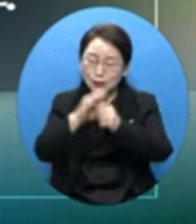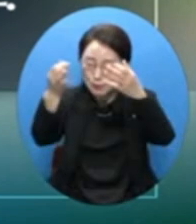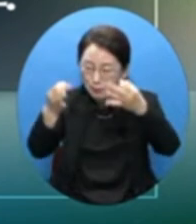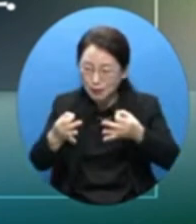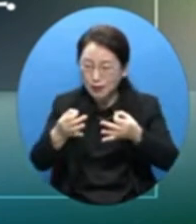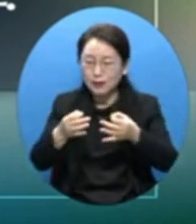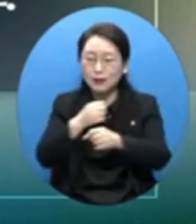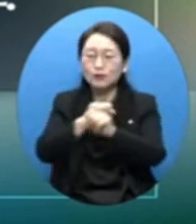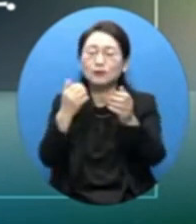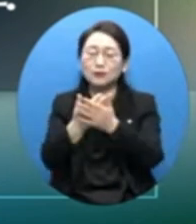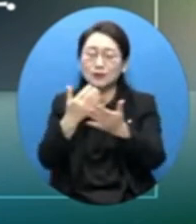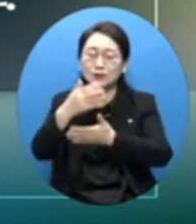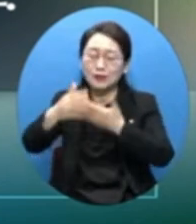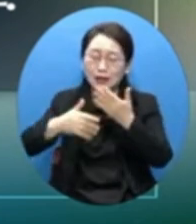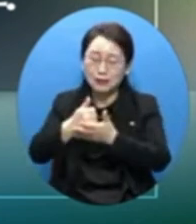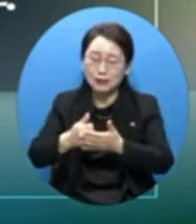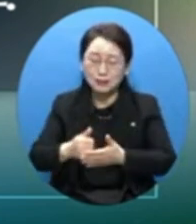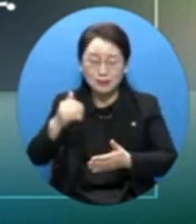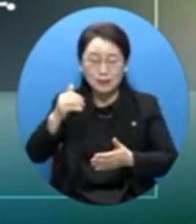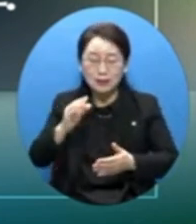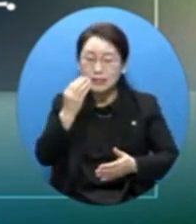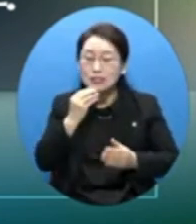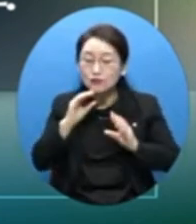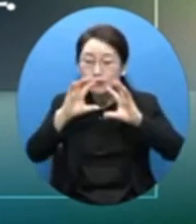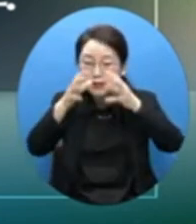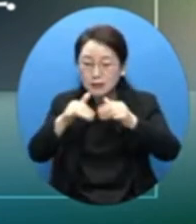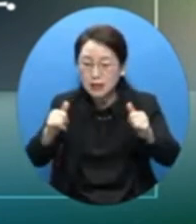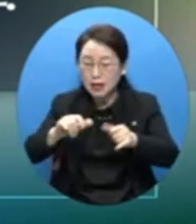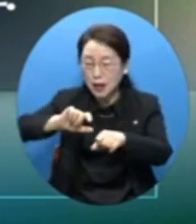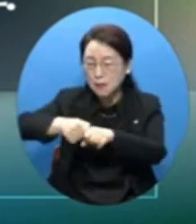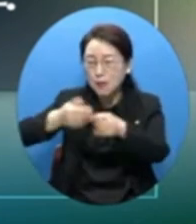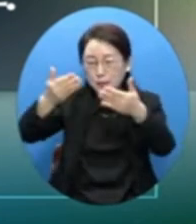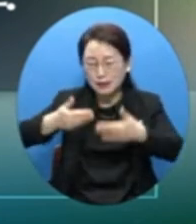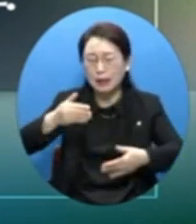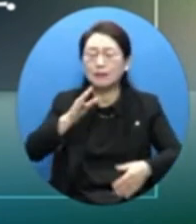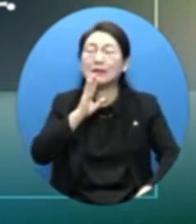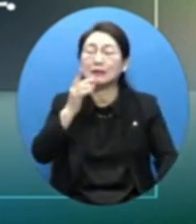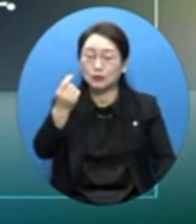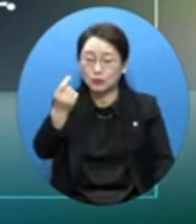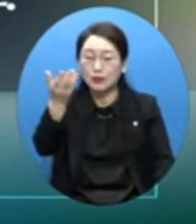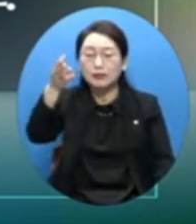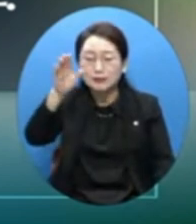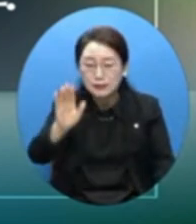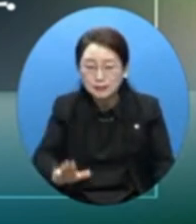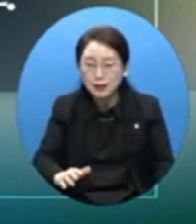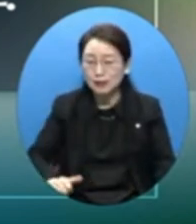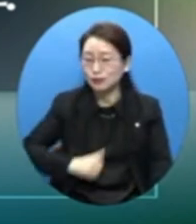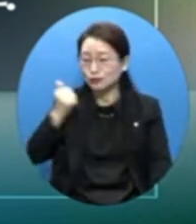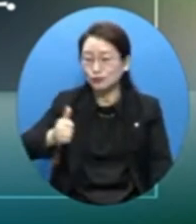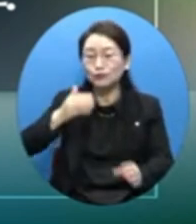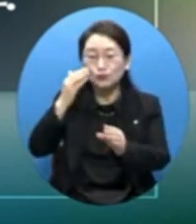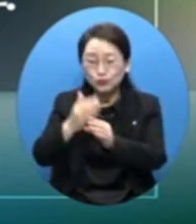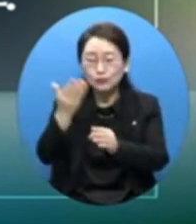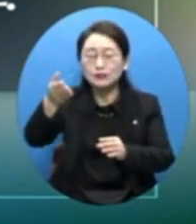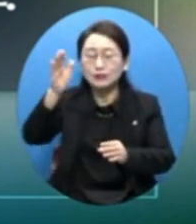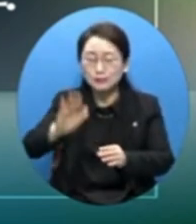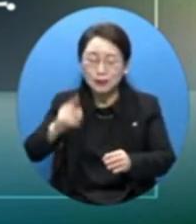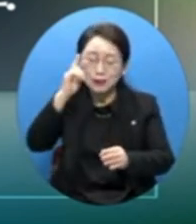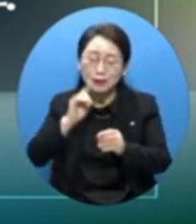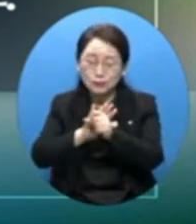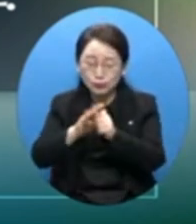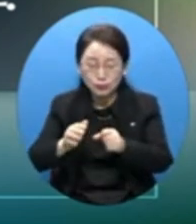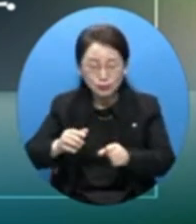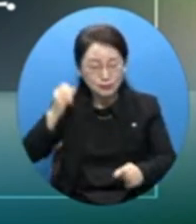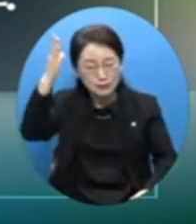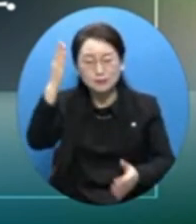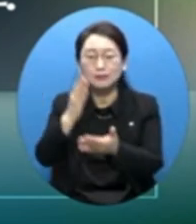주옵소서. 하나님 우리 민족이 하나님의 징계를 받아야 하는 것도 인정합니다. 그러나 진노 중에라도 긍휼을 잊지 마라